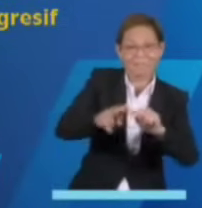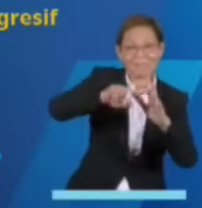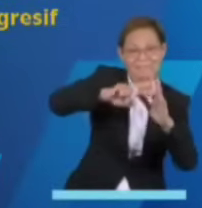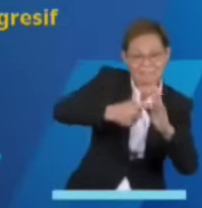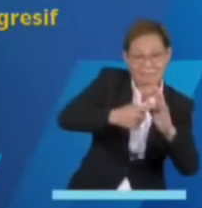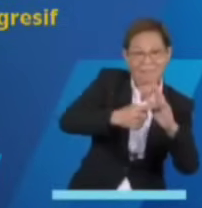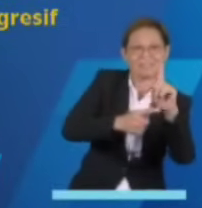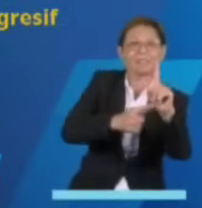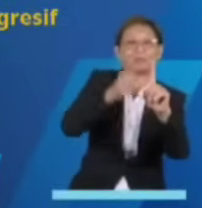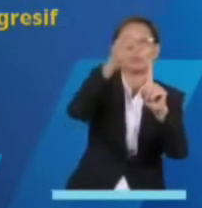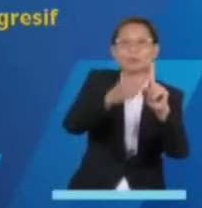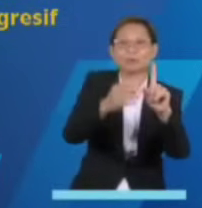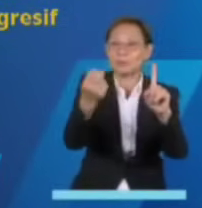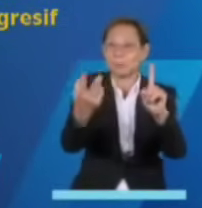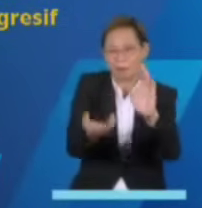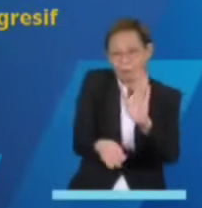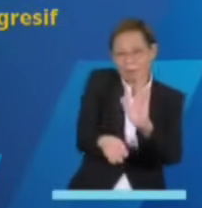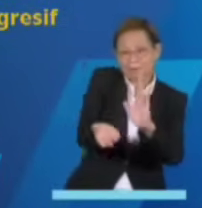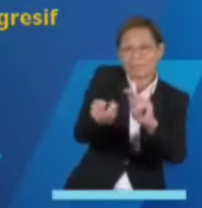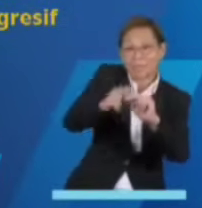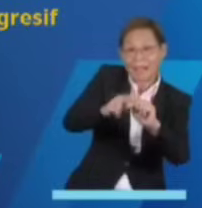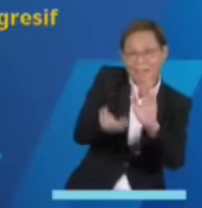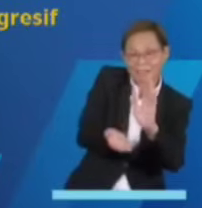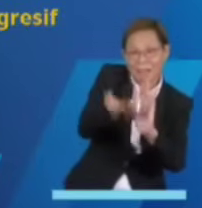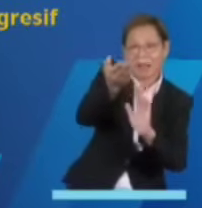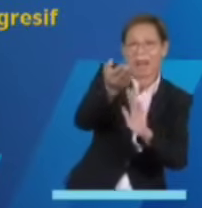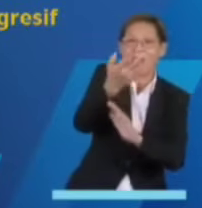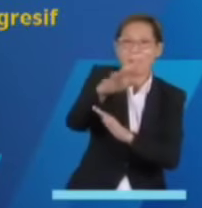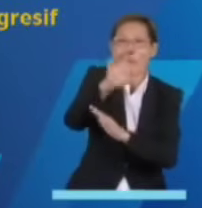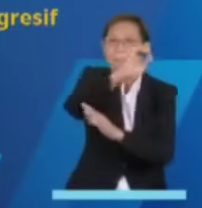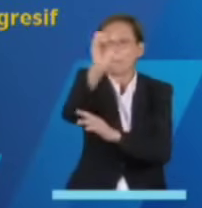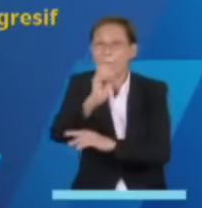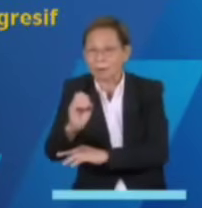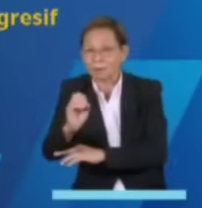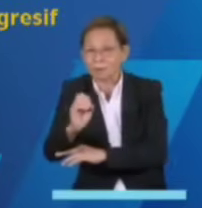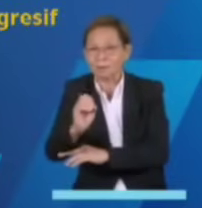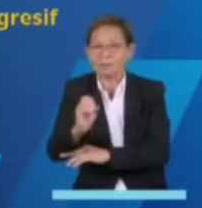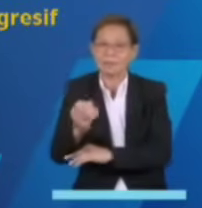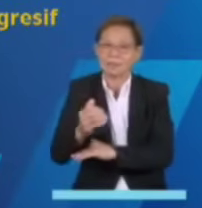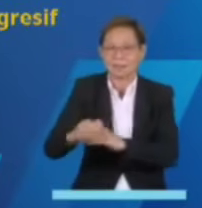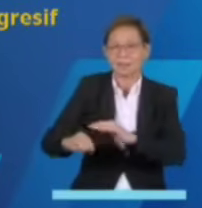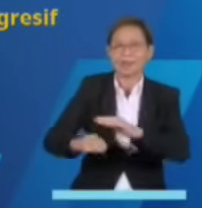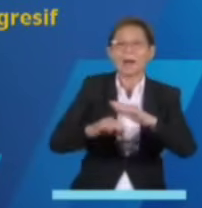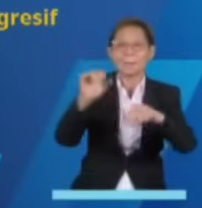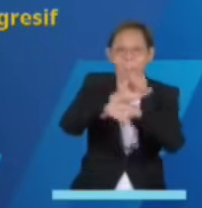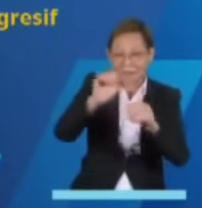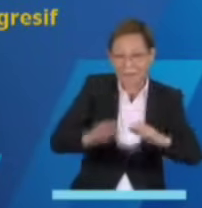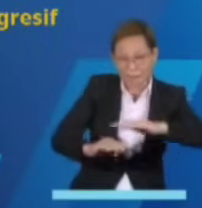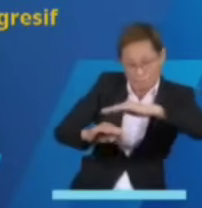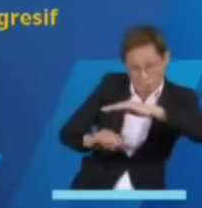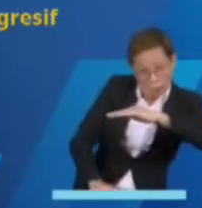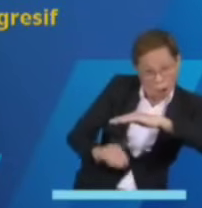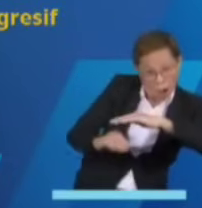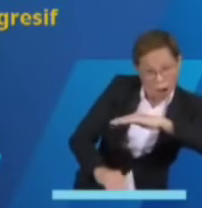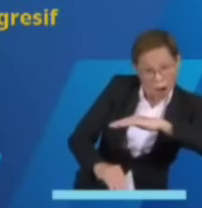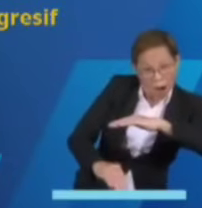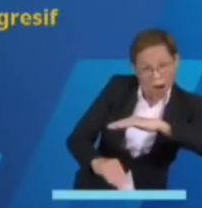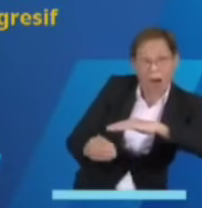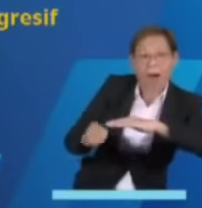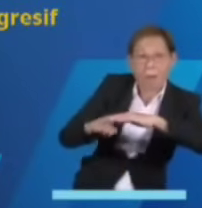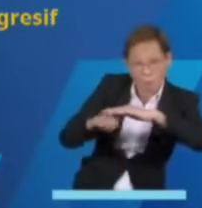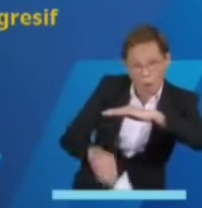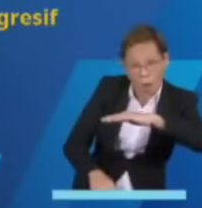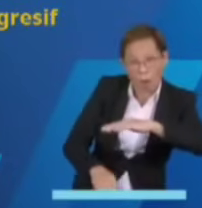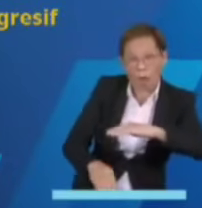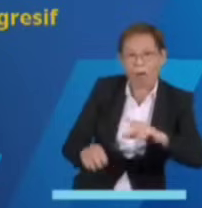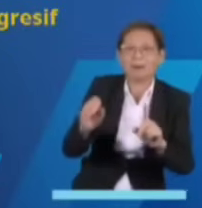mulai 1 Disember akan naik minima 15%, walaupun di peringkat bawah akan mencecah